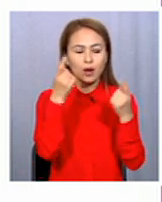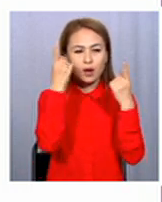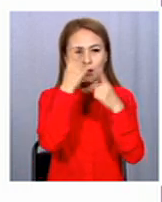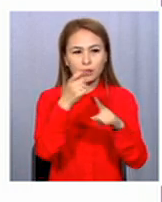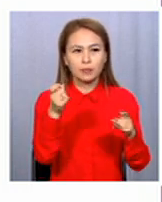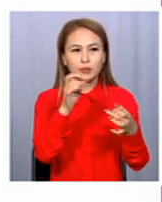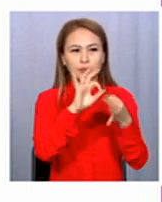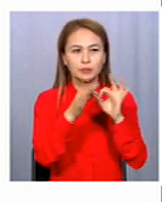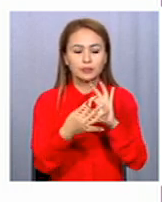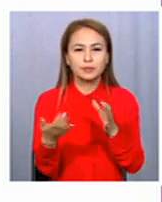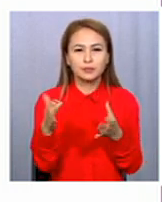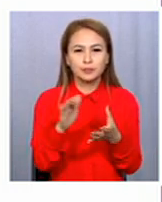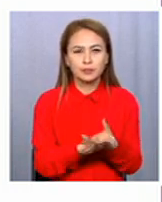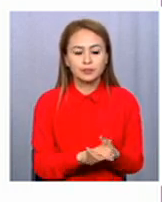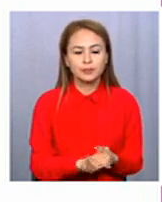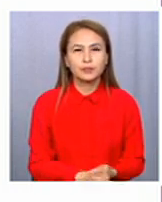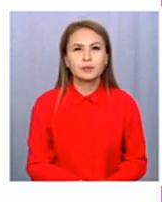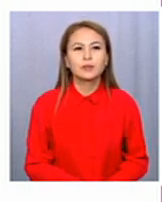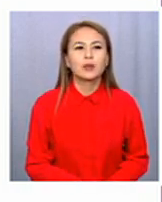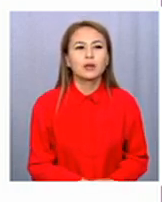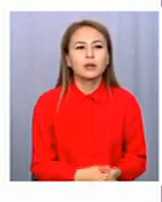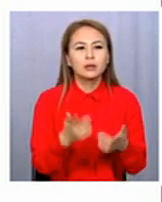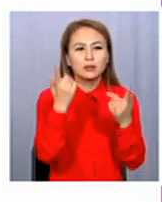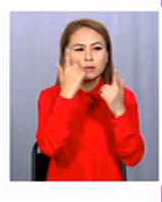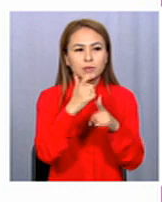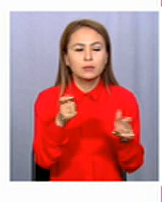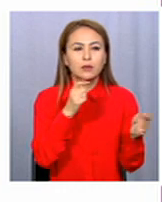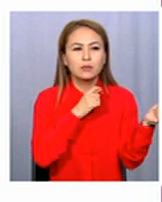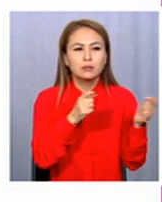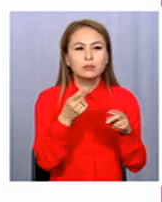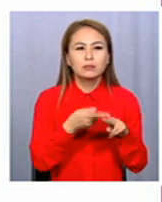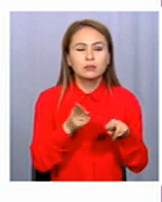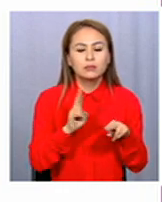ұғымымен танысайық. Ақпараттық қауіпсіздік дегеніміз не?